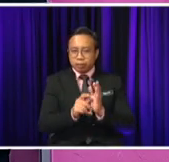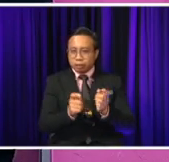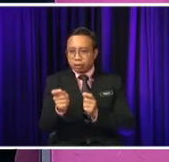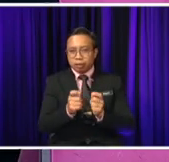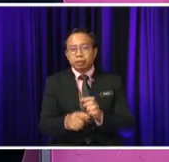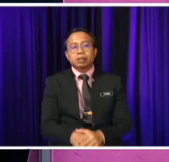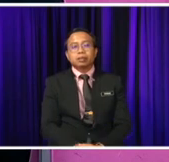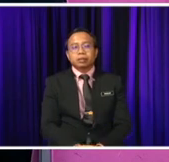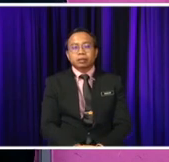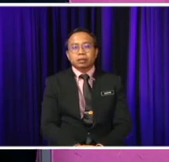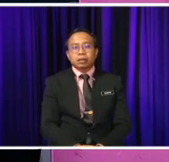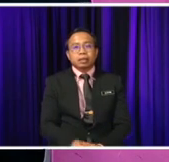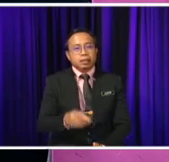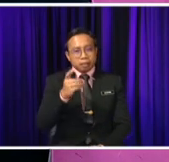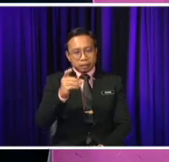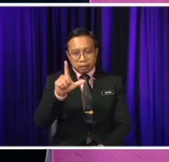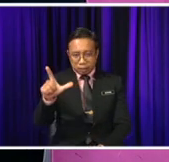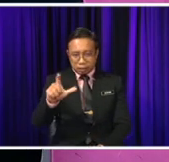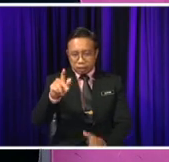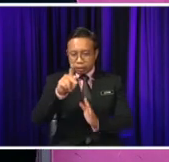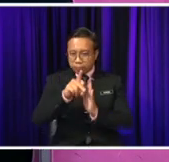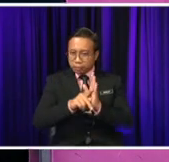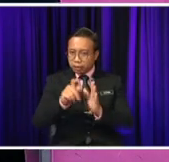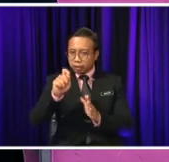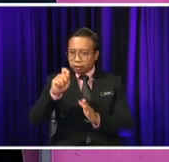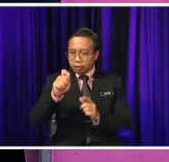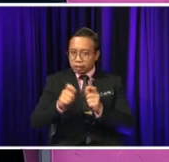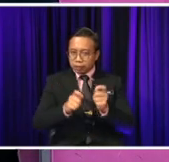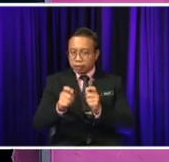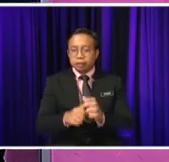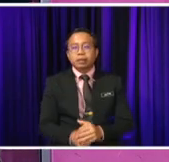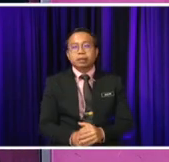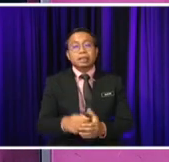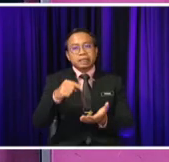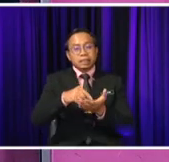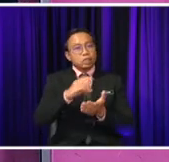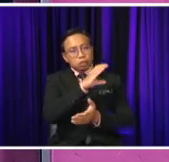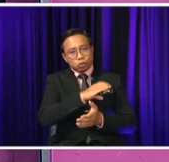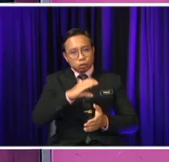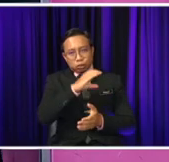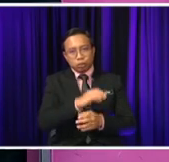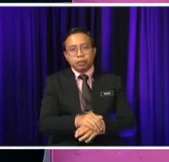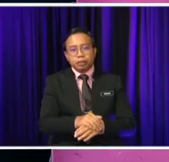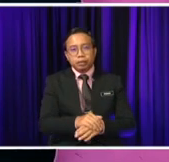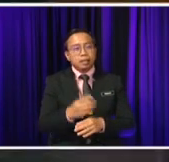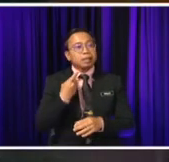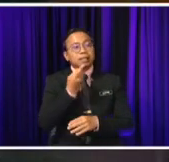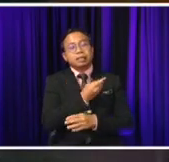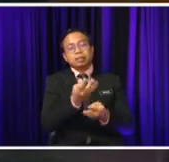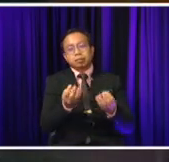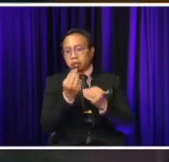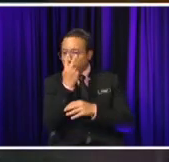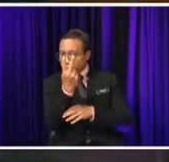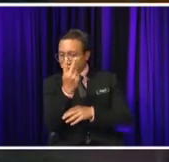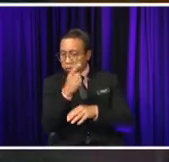bacaan sebenarnya ah dalam takbirannya ini ciri-ciri yang